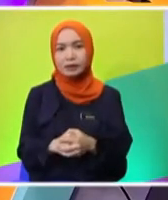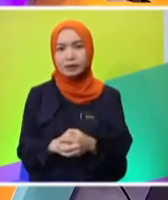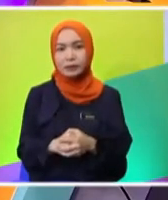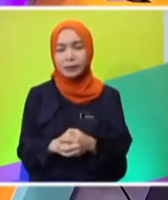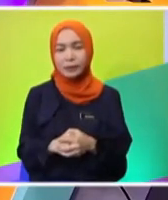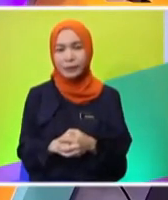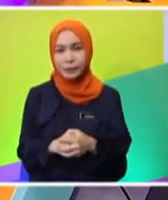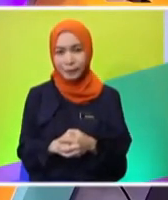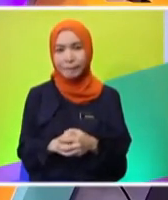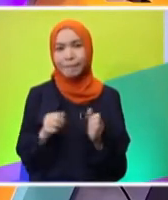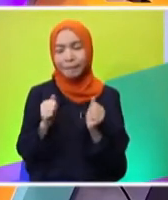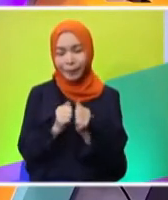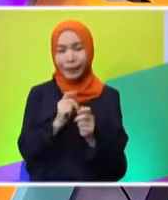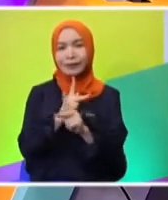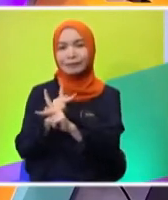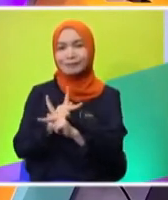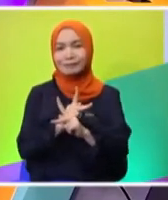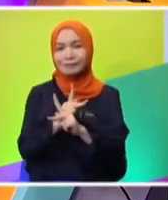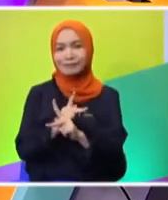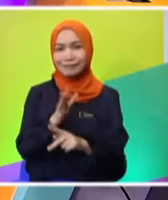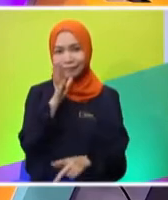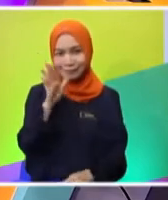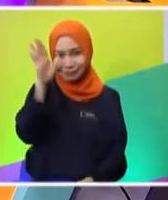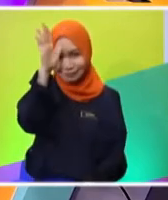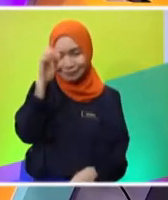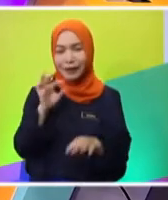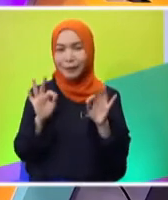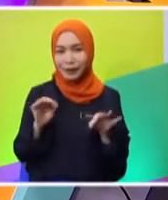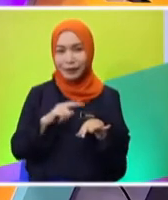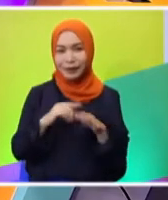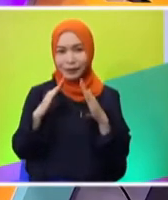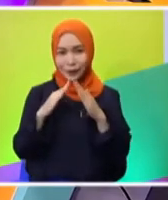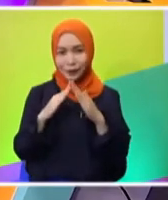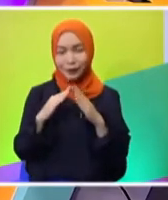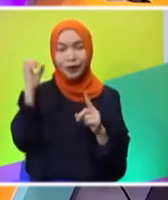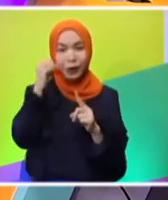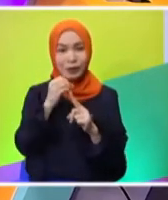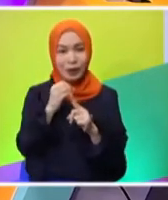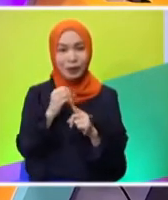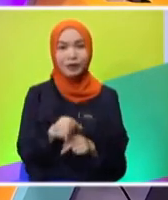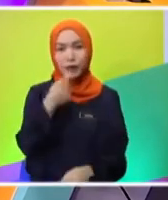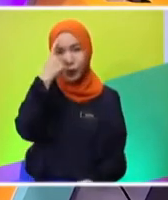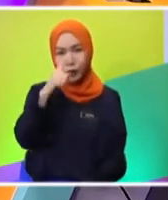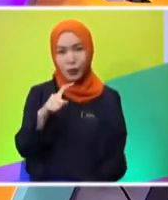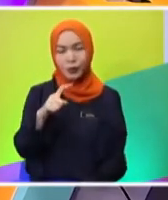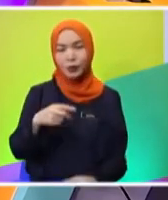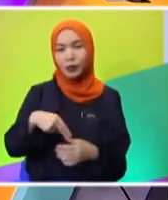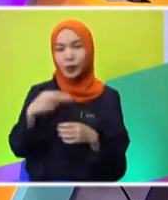dikenal dengan pengawasan dan bimbingan sebab diawal tadi sehingga cc objective to salah satunya menghasilkan + Sata